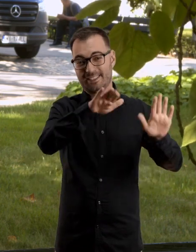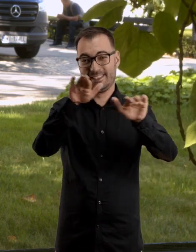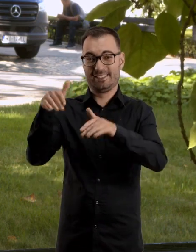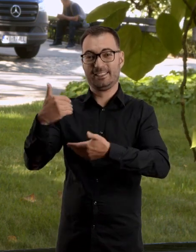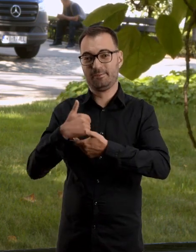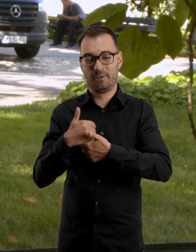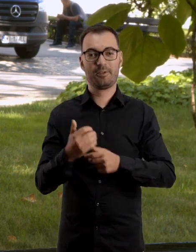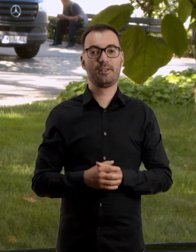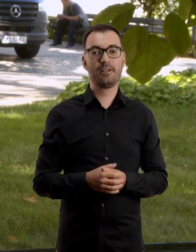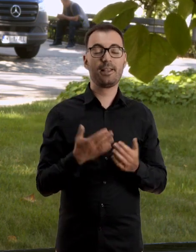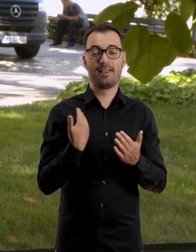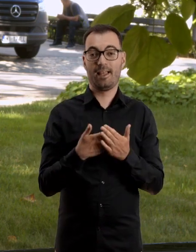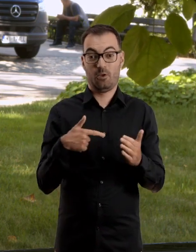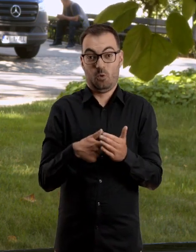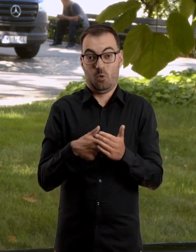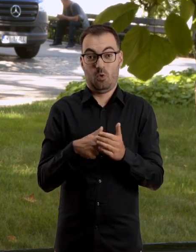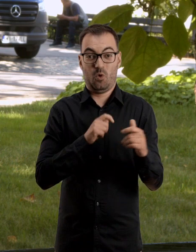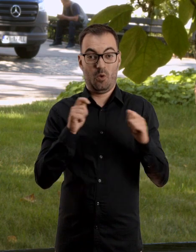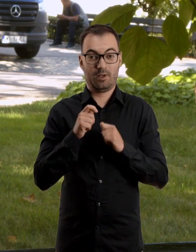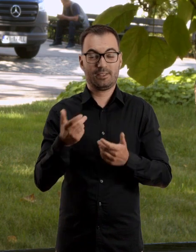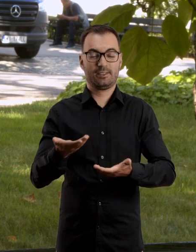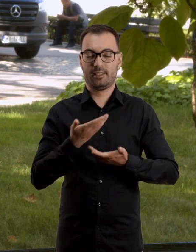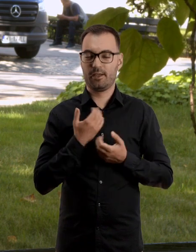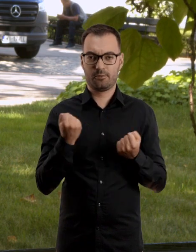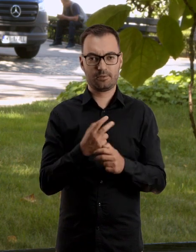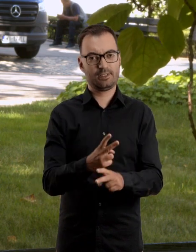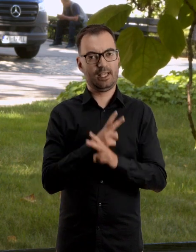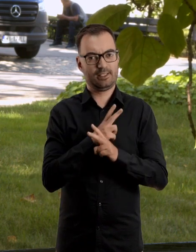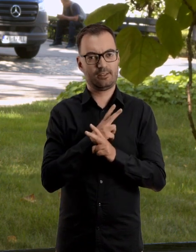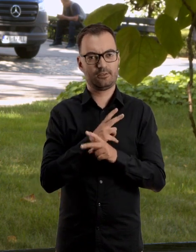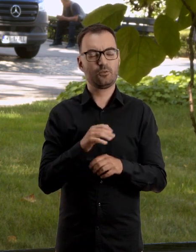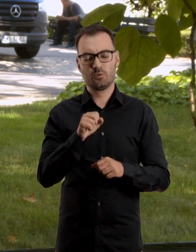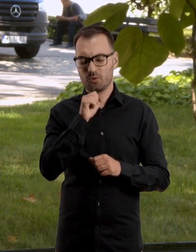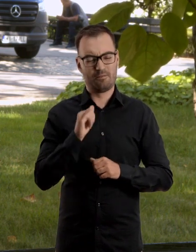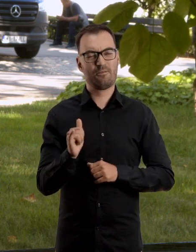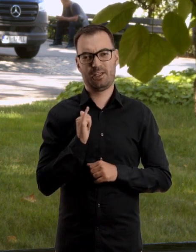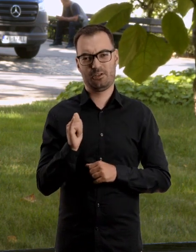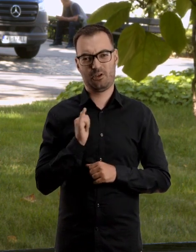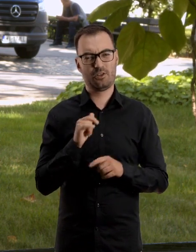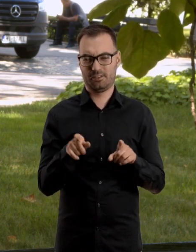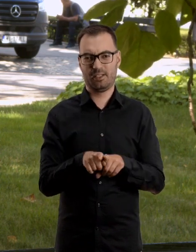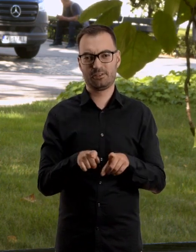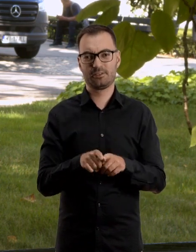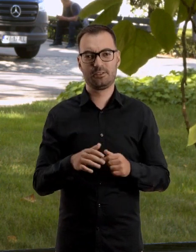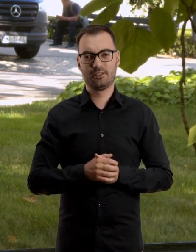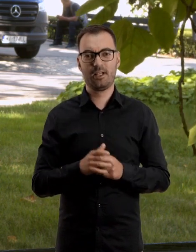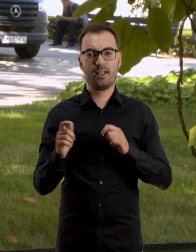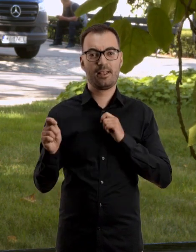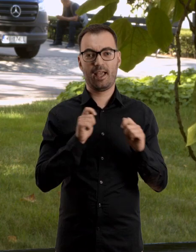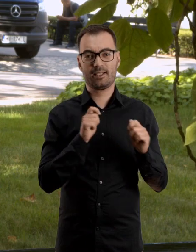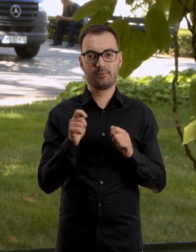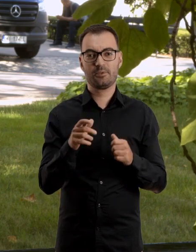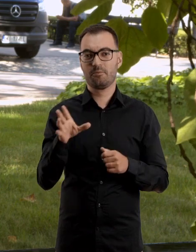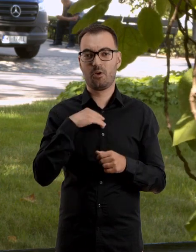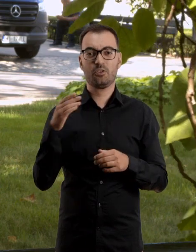rodziny, więc jest duża niezależność i myślę duże udogodnienie. Duża jest też wygoda tego, że ten